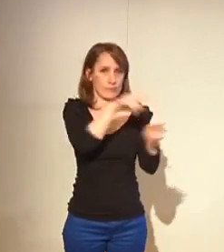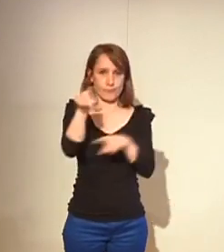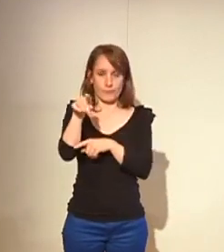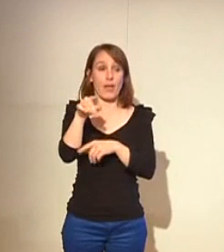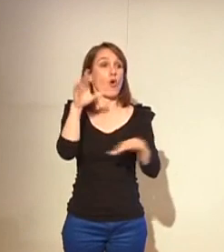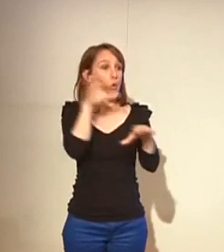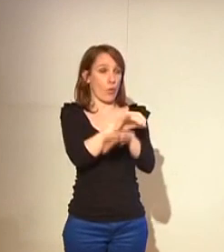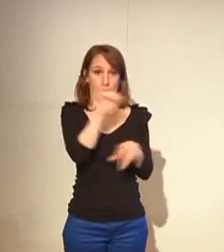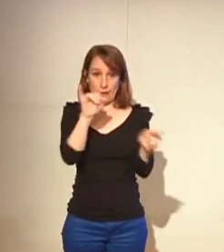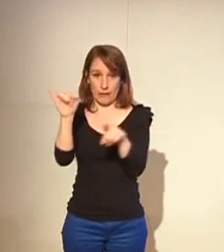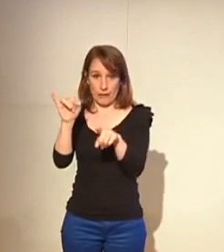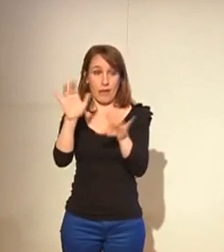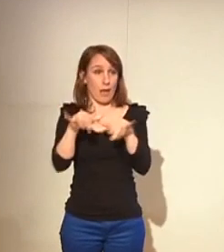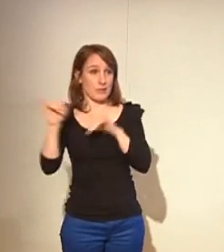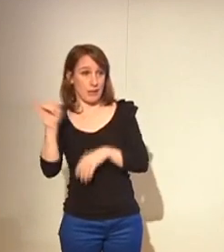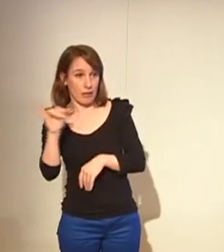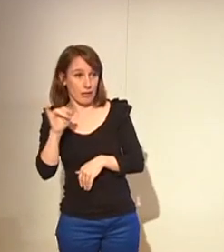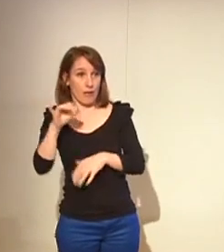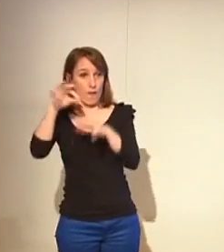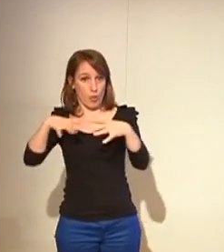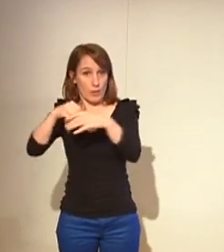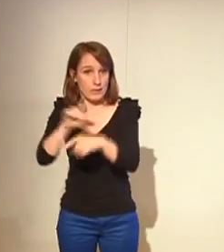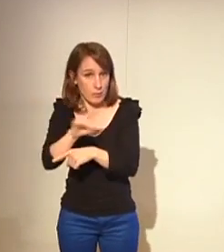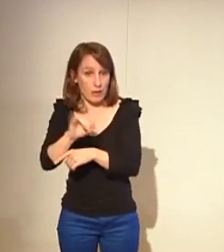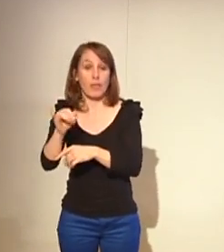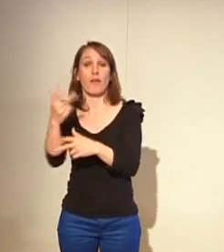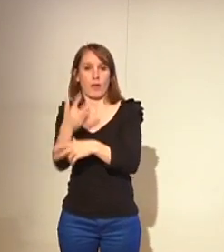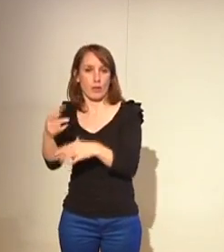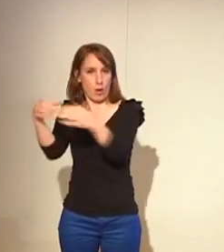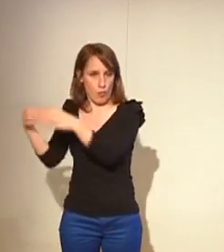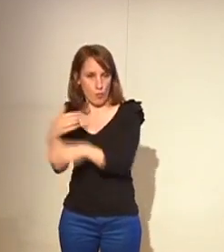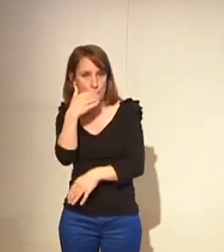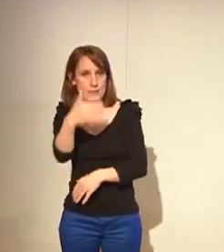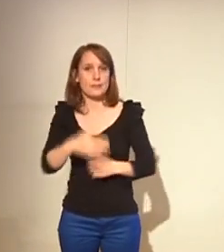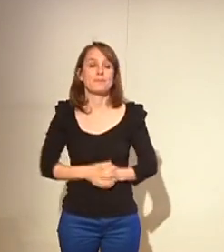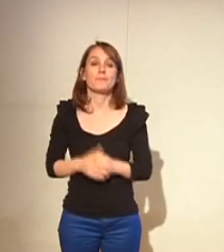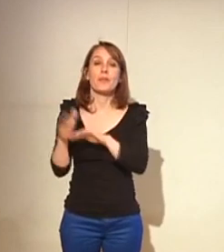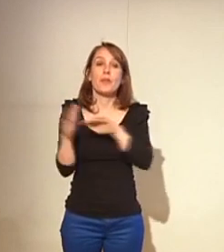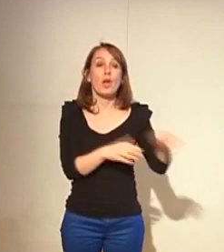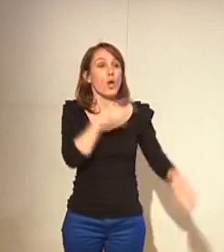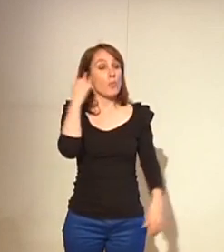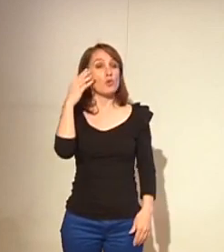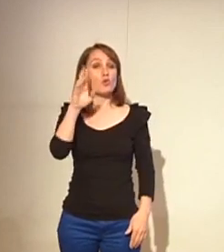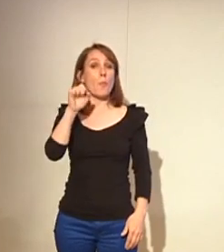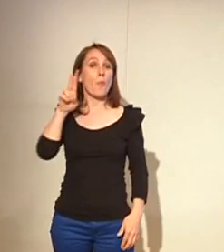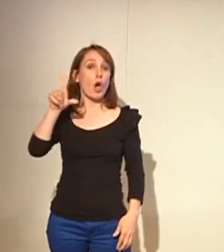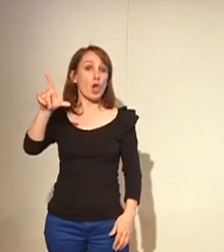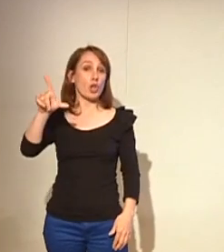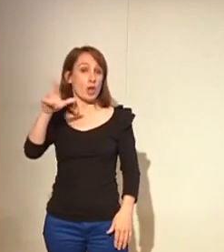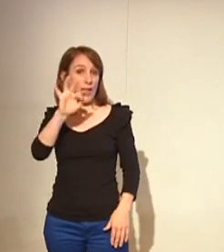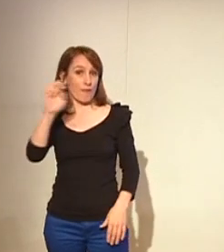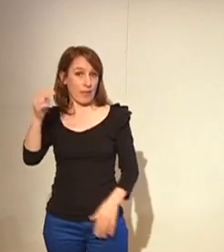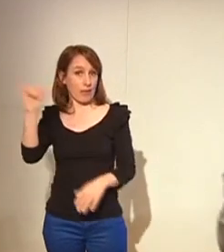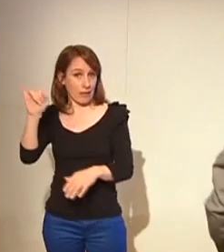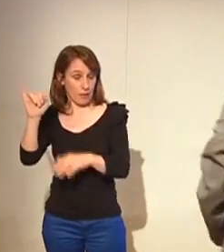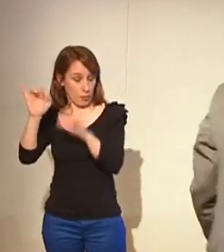qui est contre qui s'abstient qui ne prend pas part au vote les trois autres groupes merci et Monsieur breu qui est pour le Front National qui est